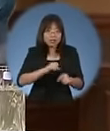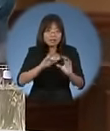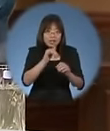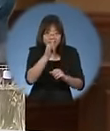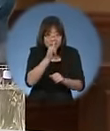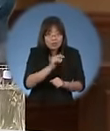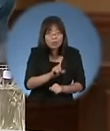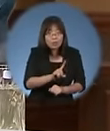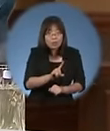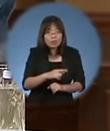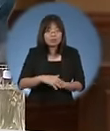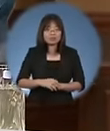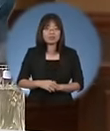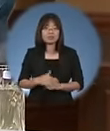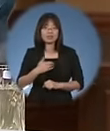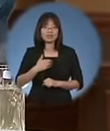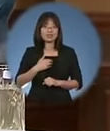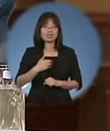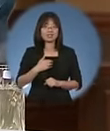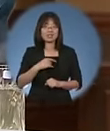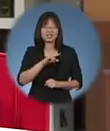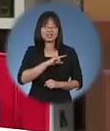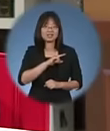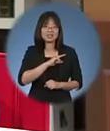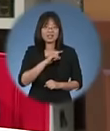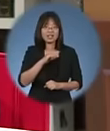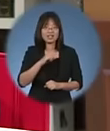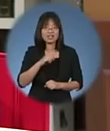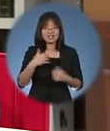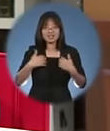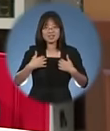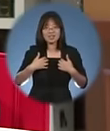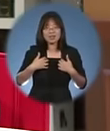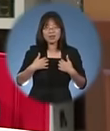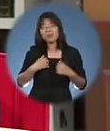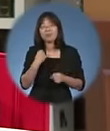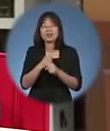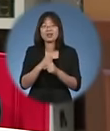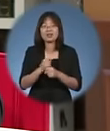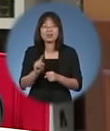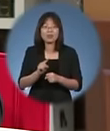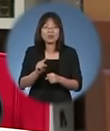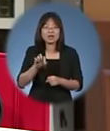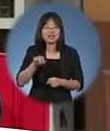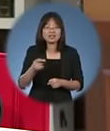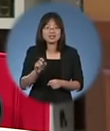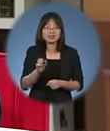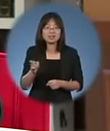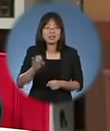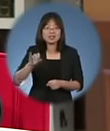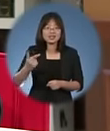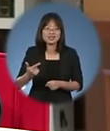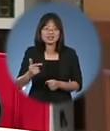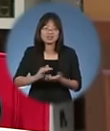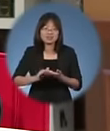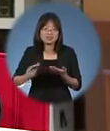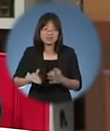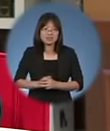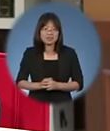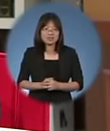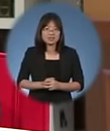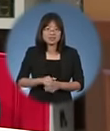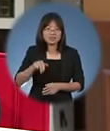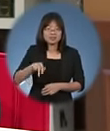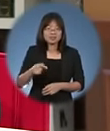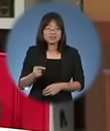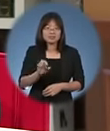있으세요? 제가 지금 가장 흥미있게 만든 책이 스페인 편이죠. 스페인. 네. 이유는요? 스페인이 스페인